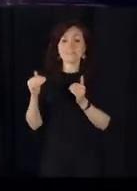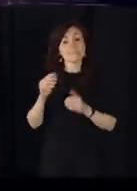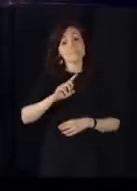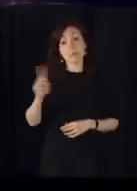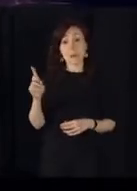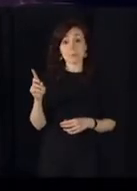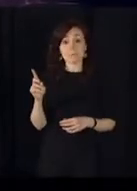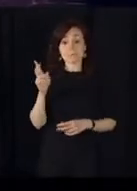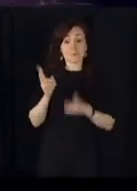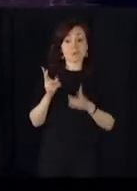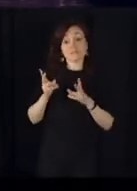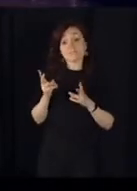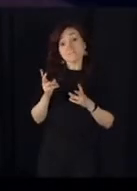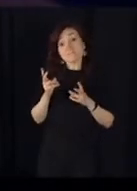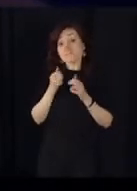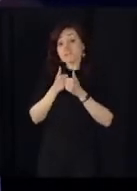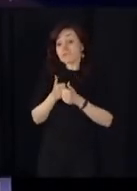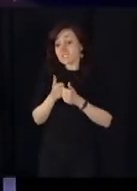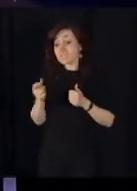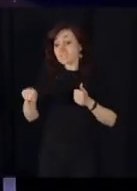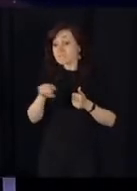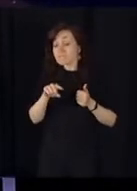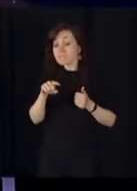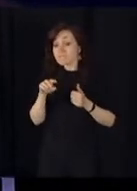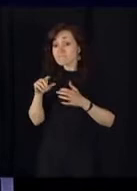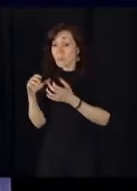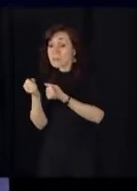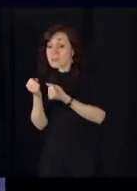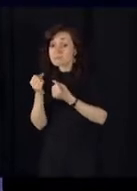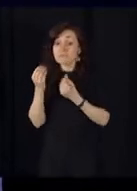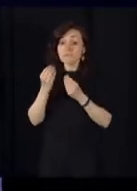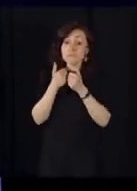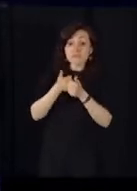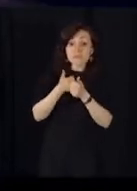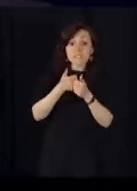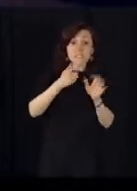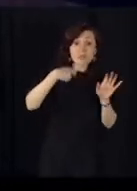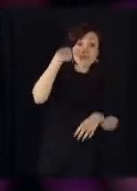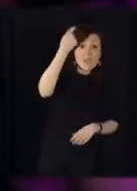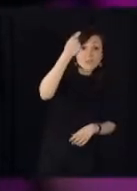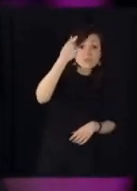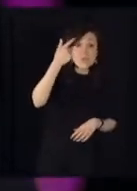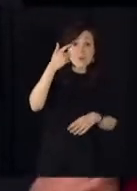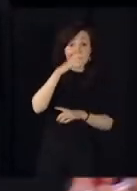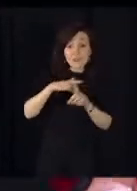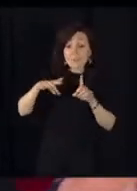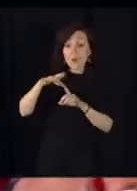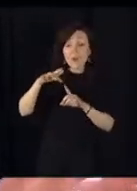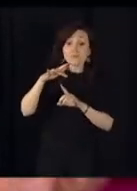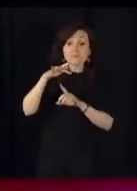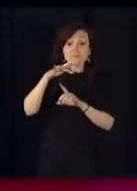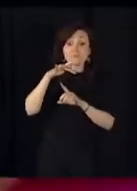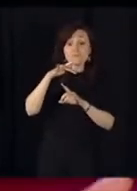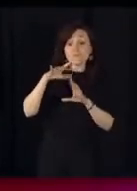Est-ce une question d'aptitude, d'environnement social ou familial? Une question